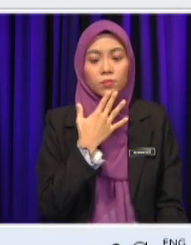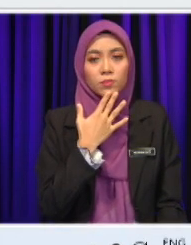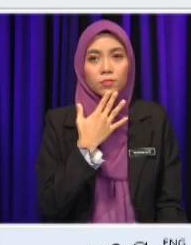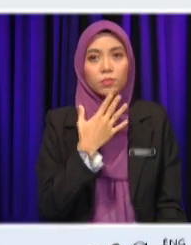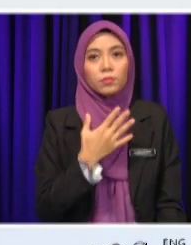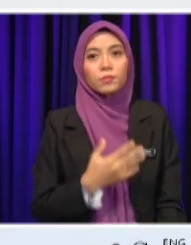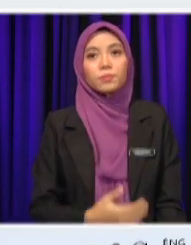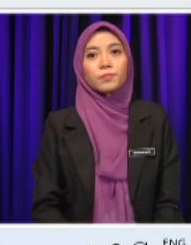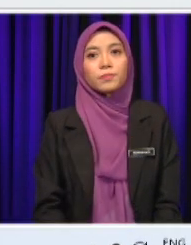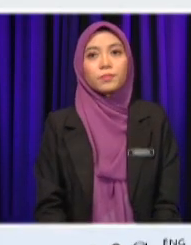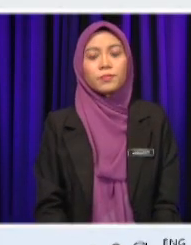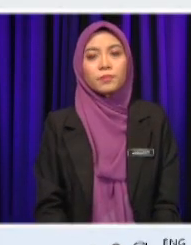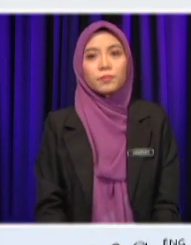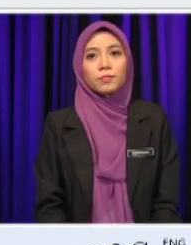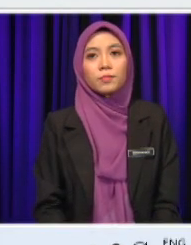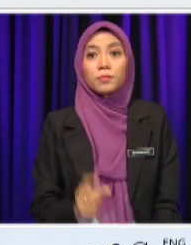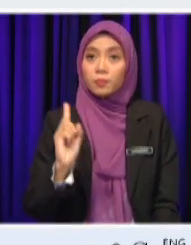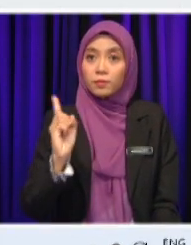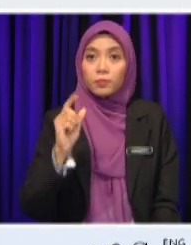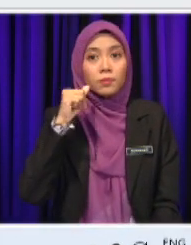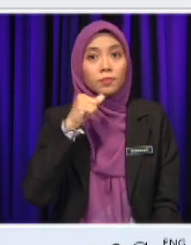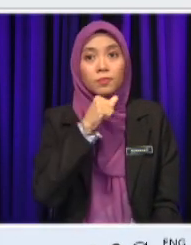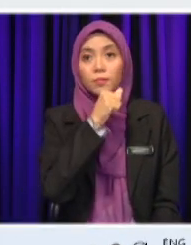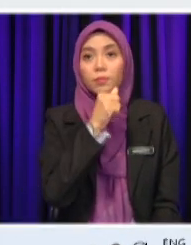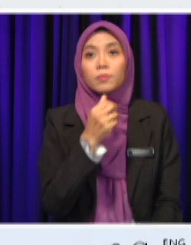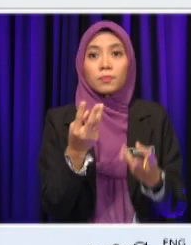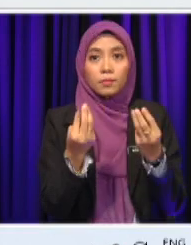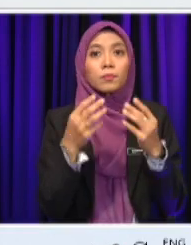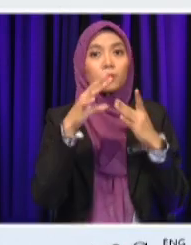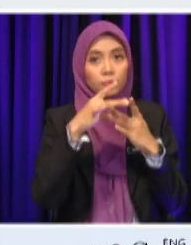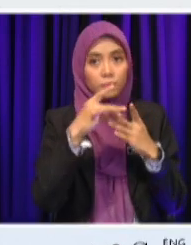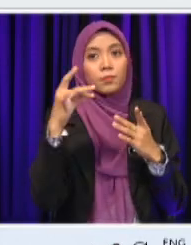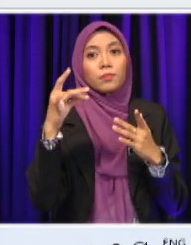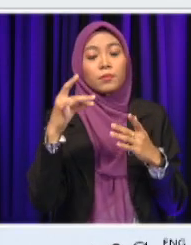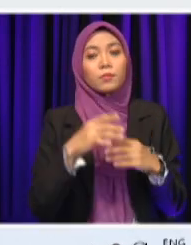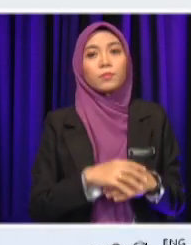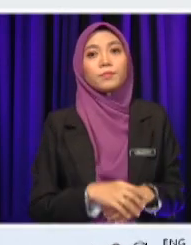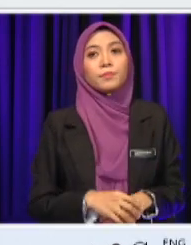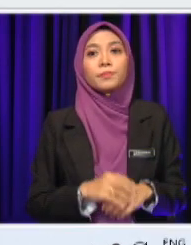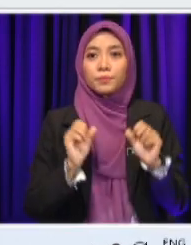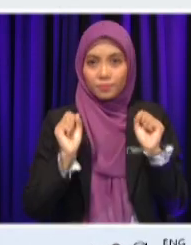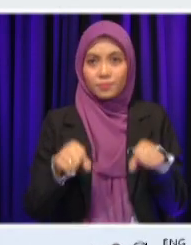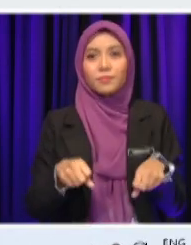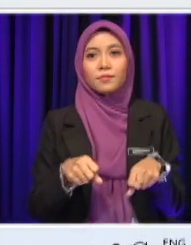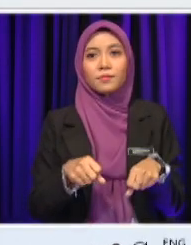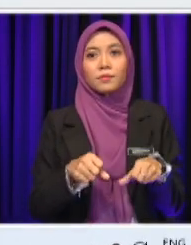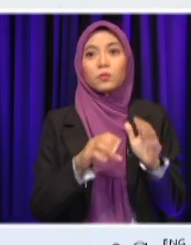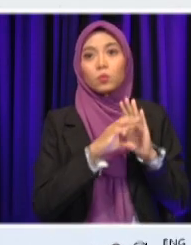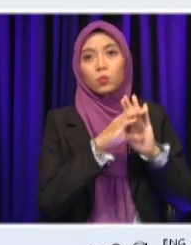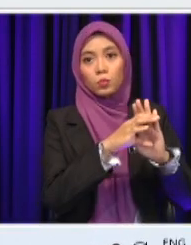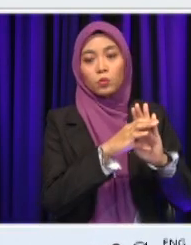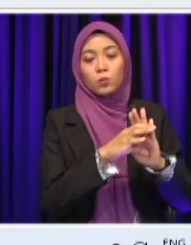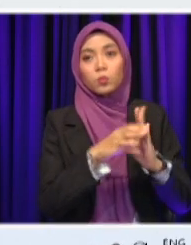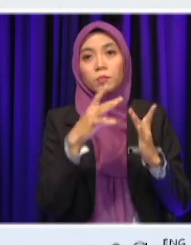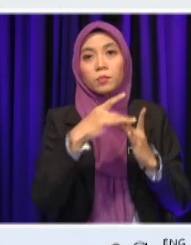kisahlah. Bergantung kepada ini Aiman nak pakai pin 0 ke, pin 1 ke, pin 2 ke. Oh, boleh cikgu? Boleh, tak ada masalah. Okey, contoh Aiman pakai pin 0 lah.